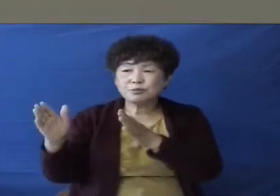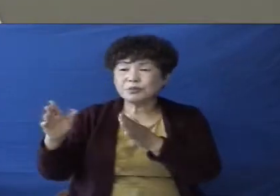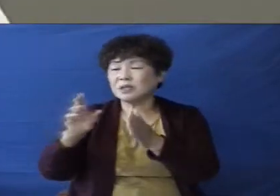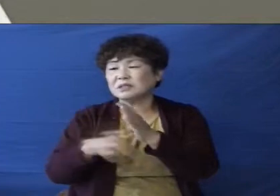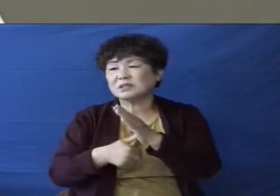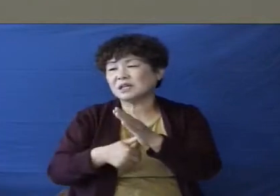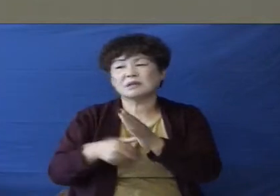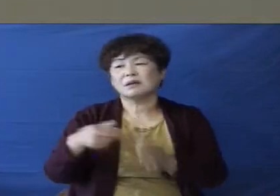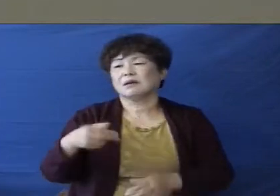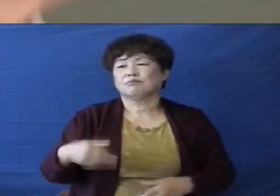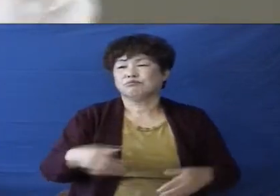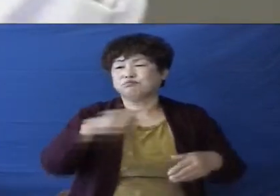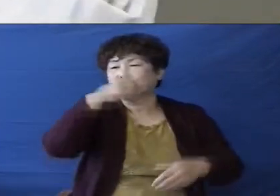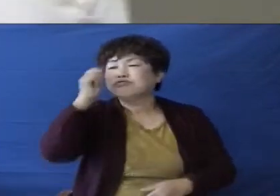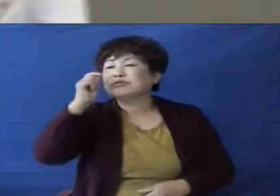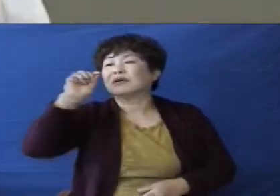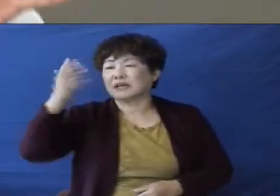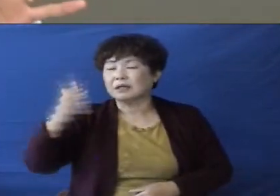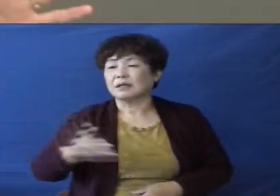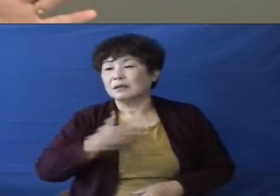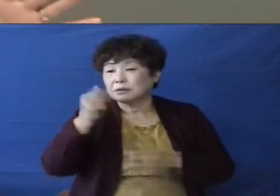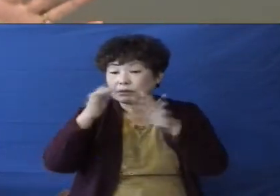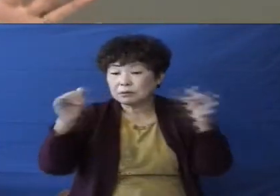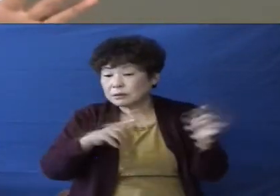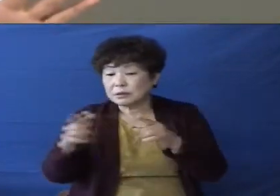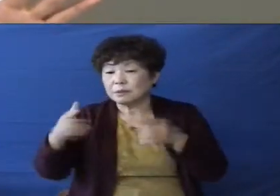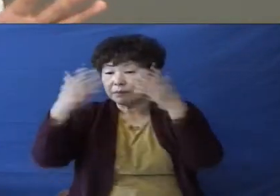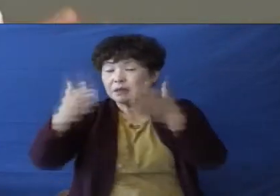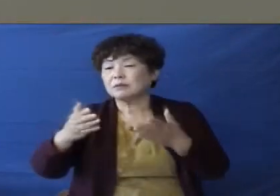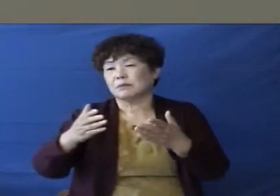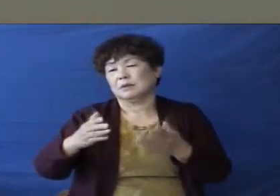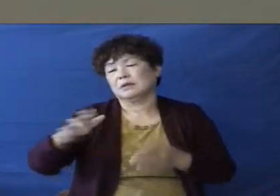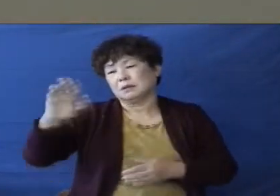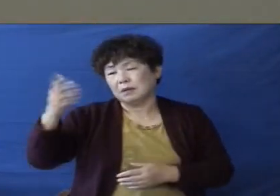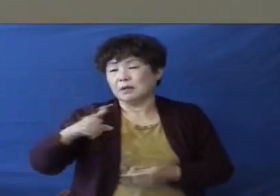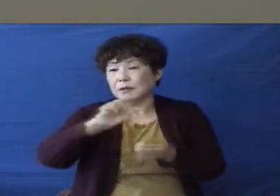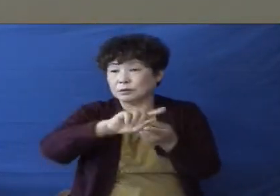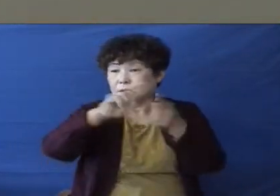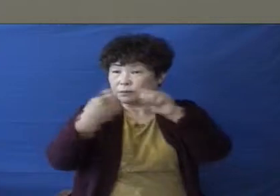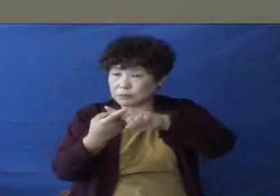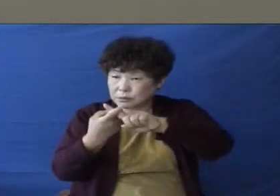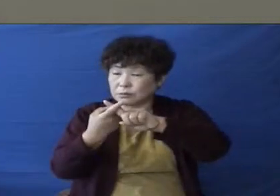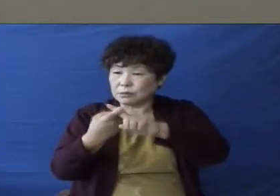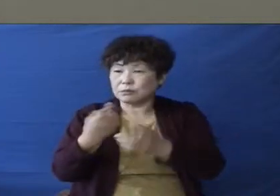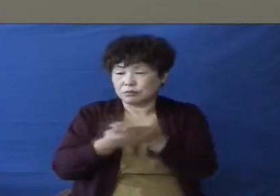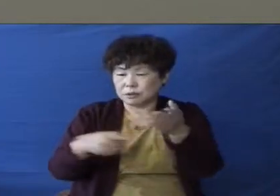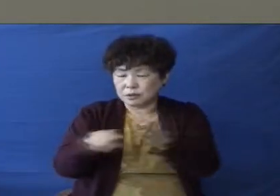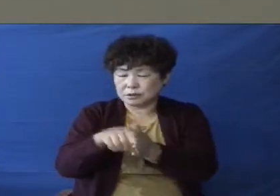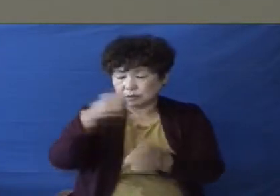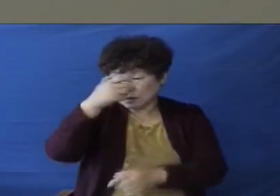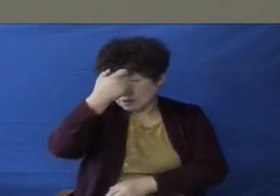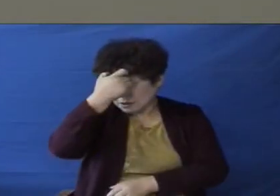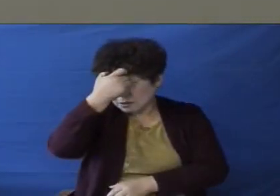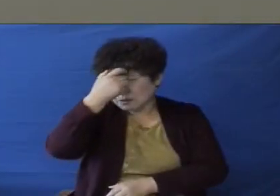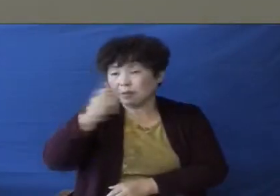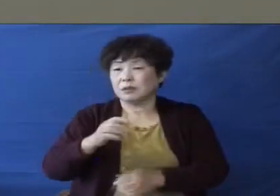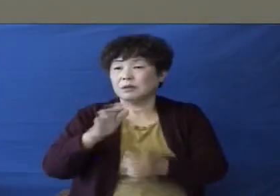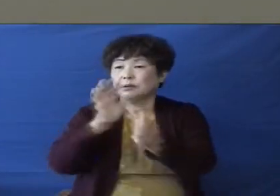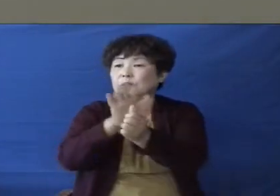그래서 제가 생각하기를 어 성도들이 받으면 되잖아요 할렐루야 서로가 서로를 위해서 기도해주고 중부 해주고